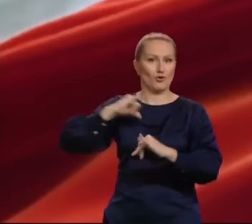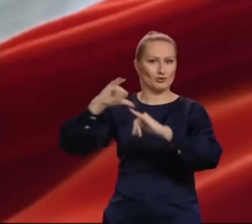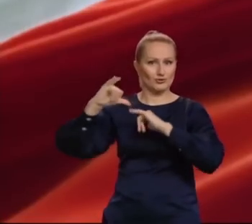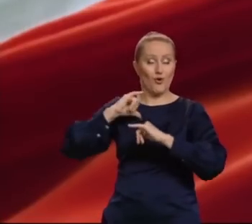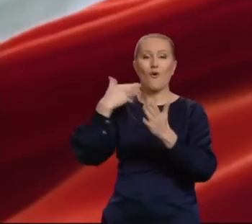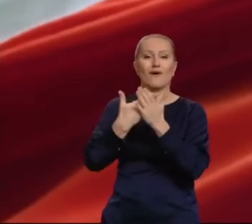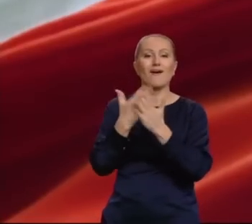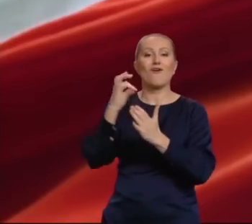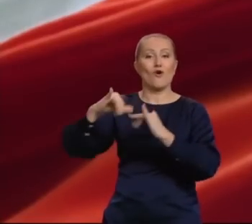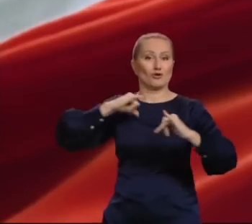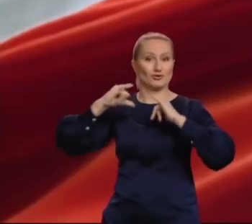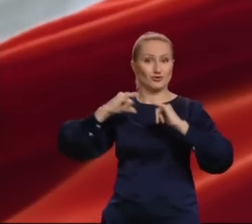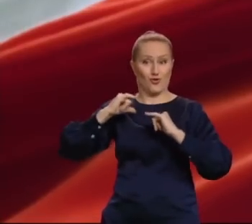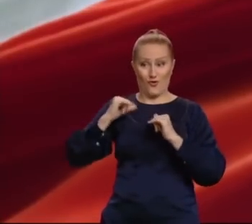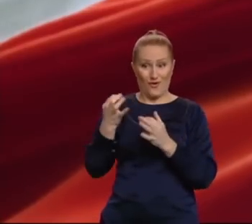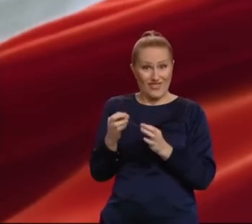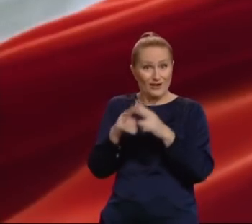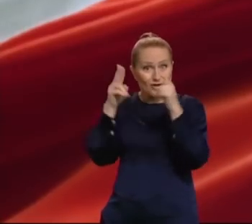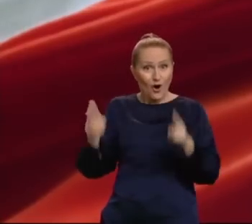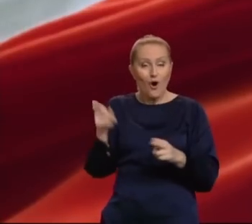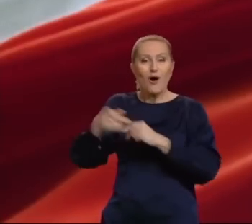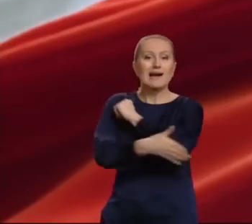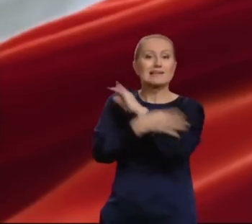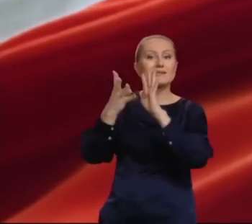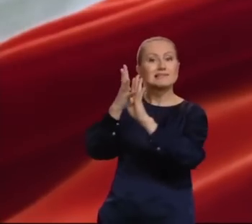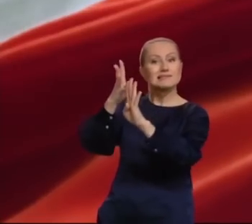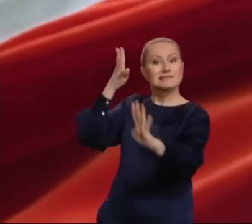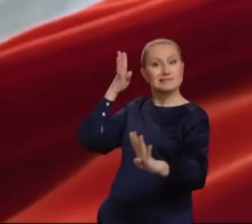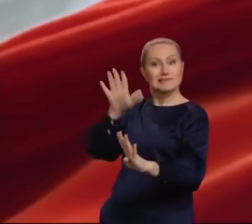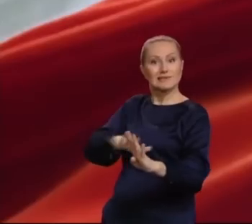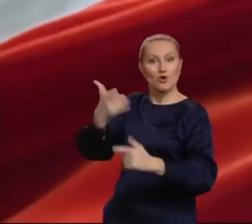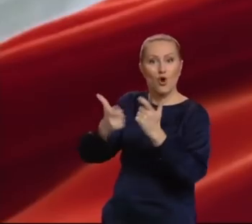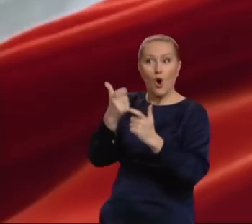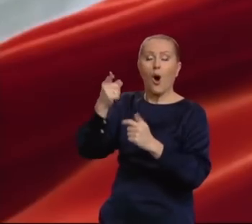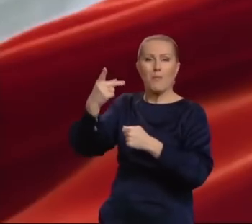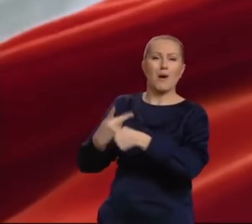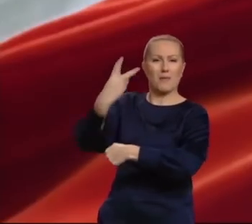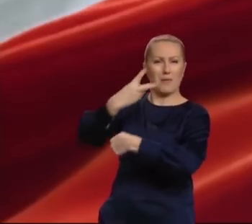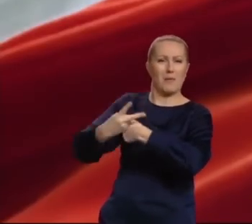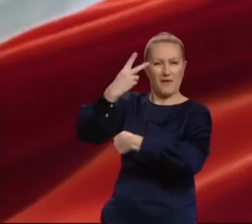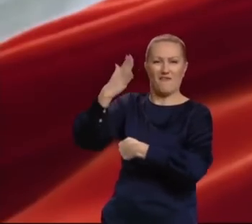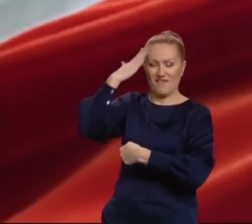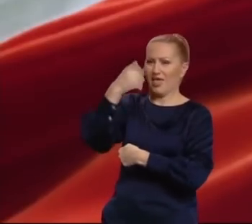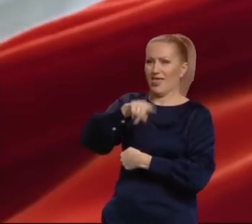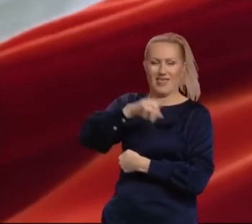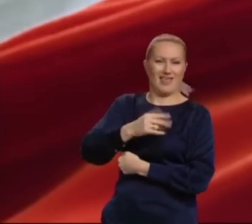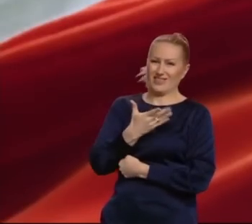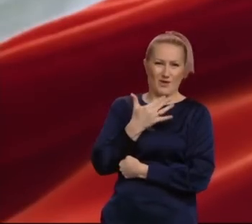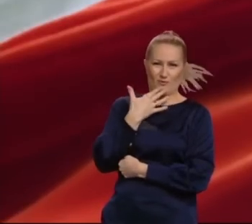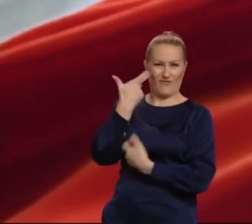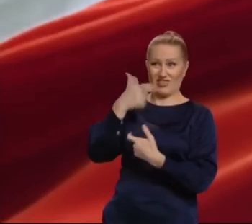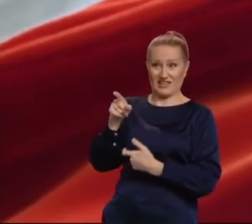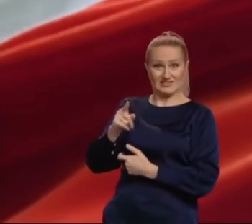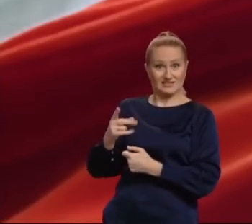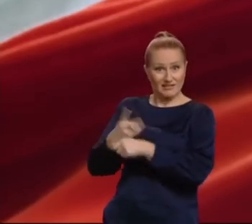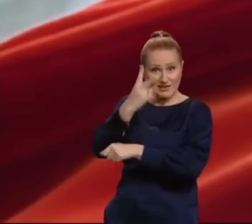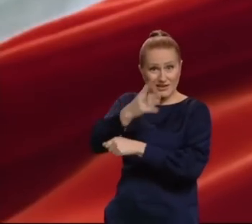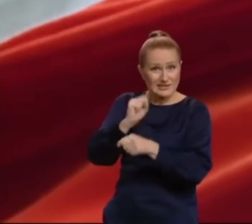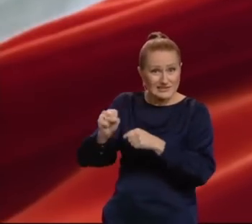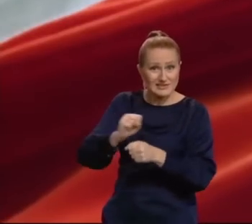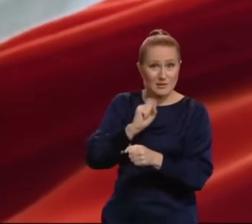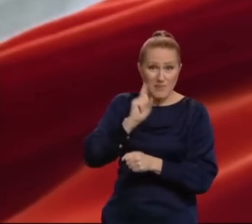ten mur na granicy, którego stosowności nikt nie kwestionuje, przenika, jak się okazuje,